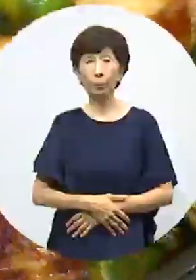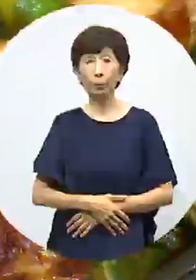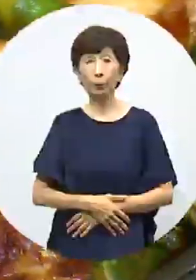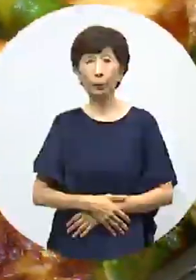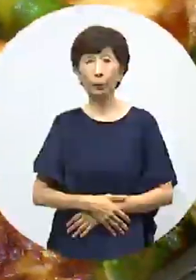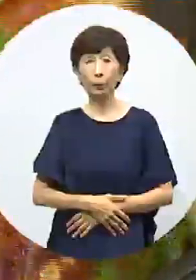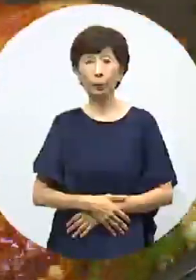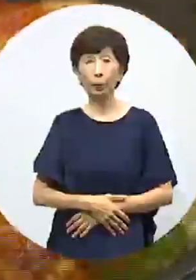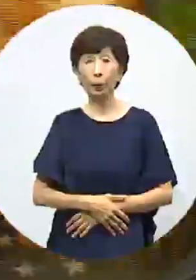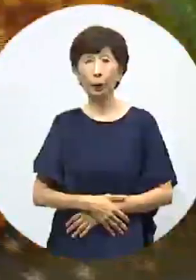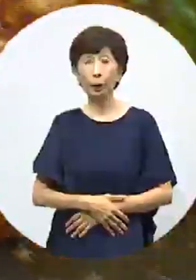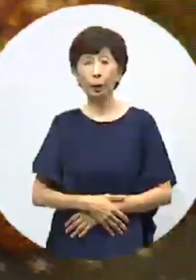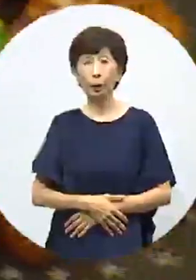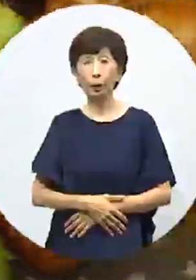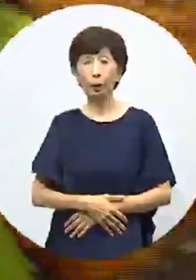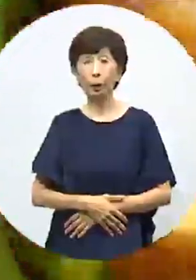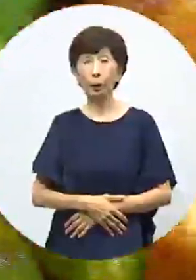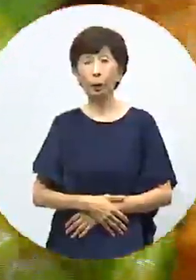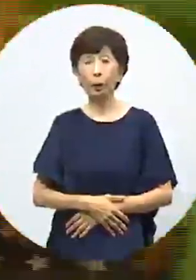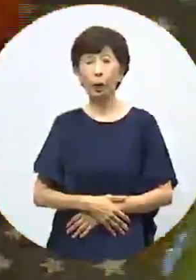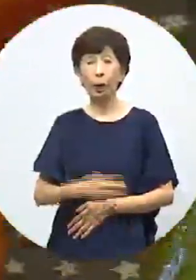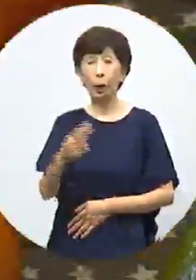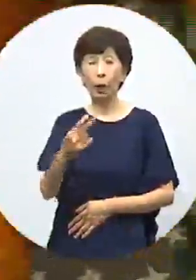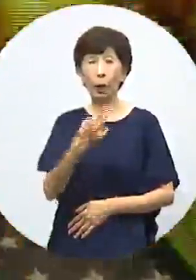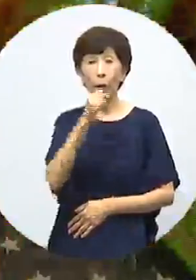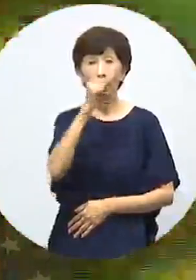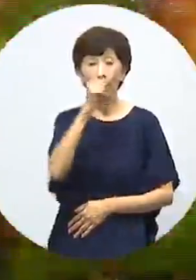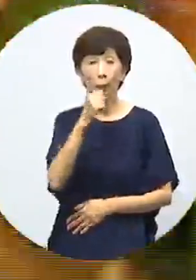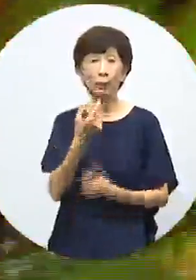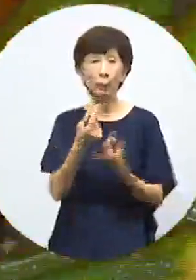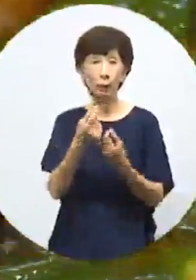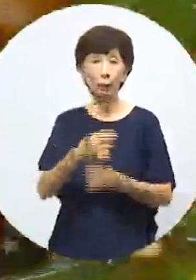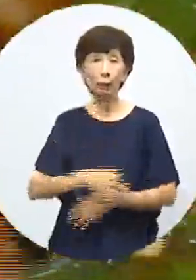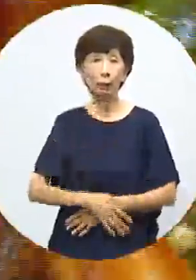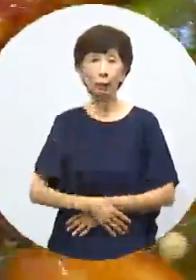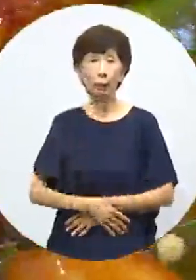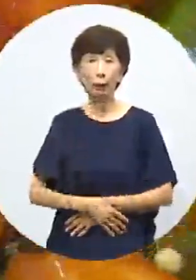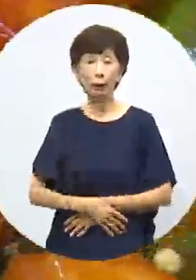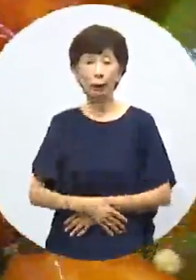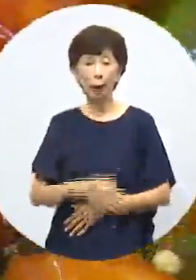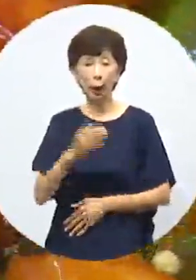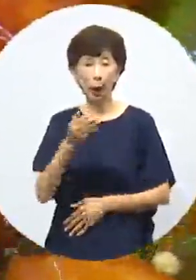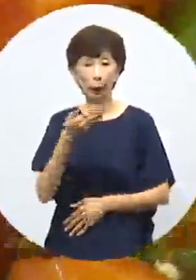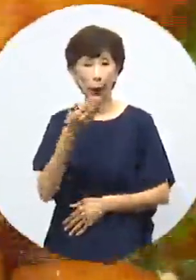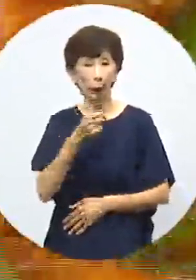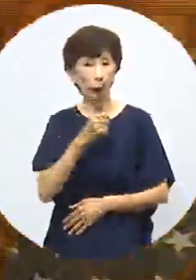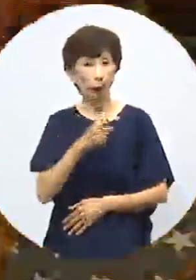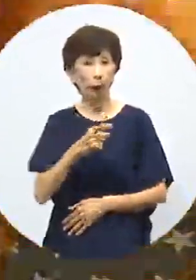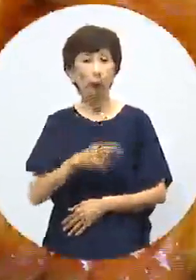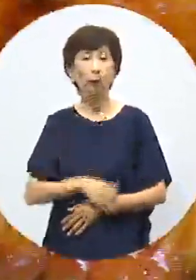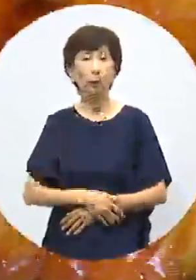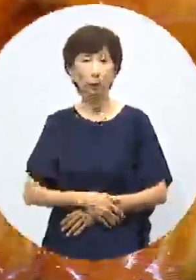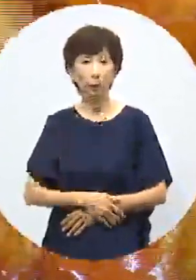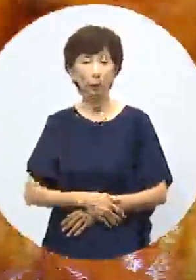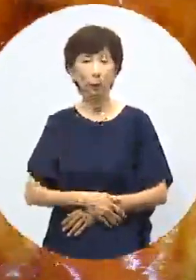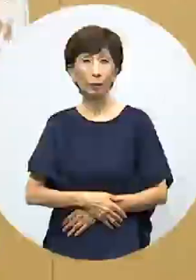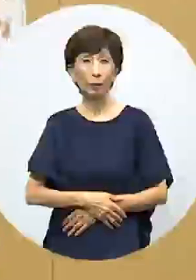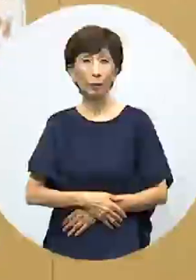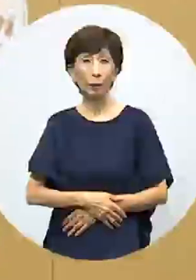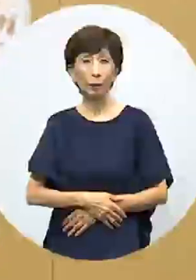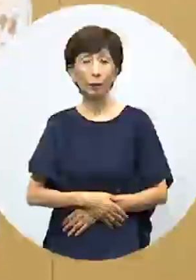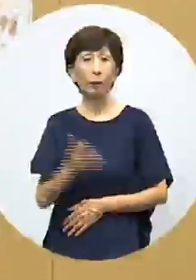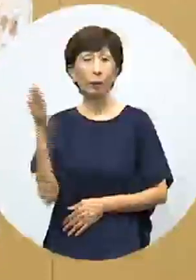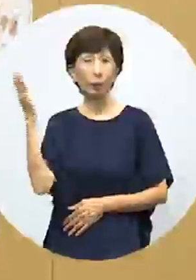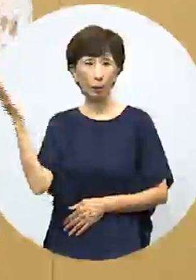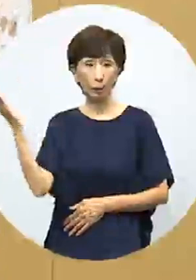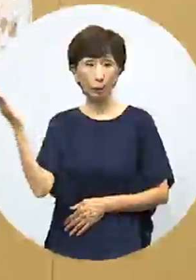はーい、あー、ソースが入ると豆板醤のいい香りがしてきましたね。 食欲がそそられます。ね、 はい、 これ